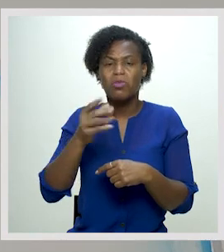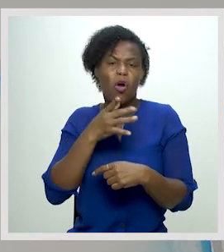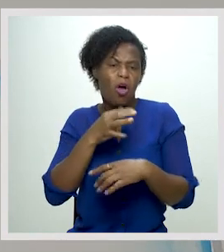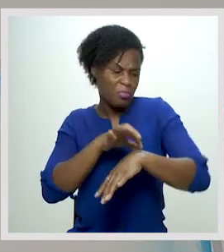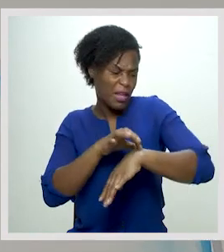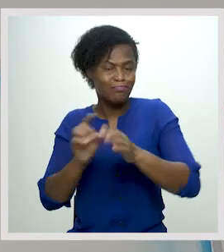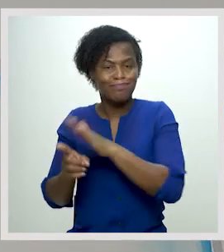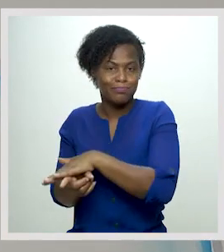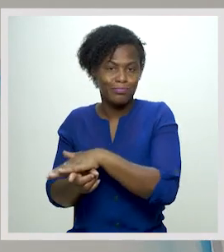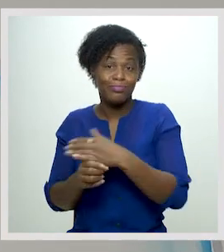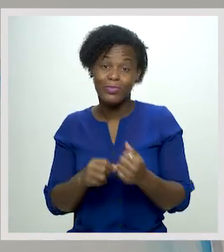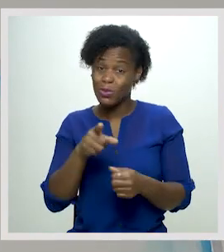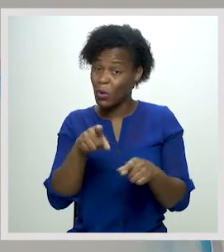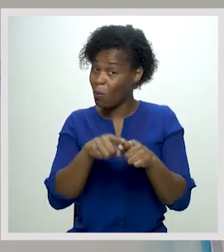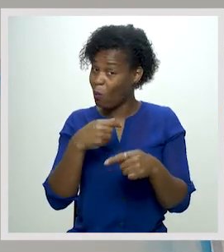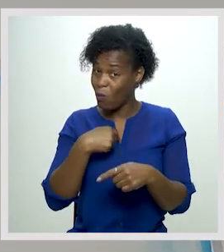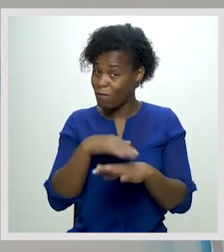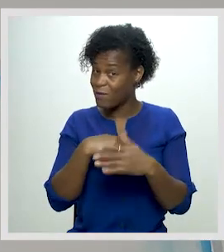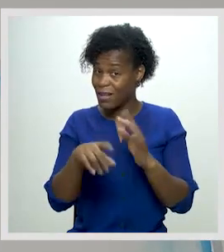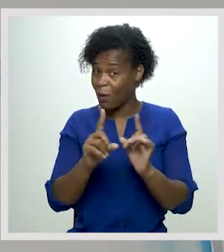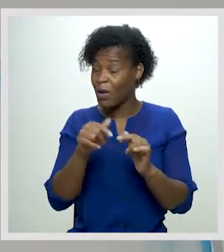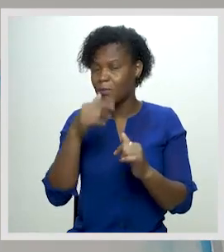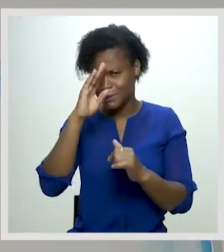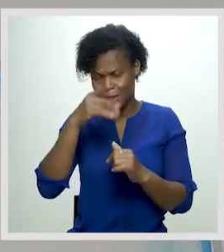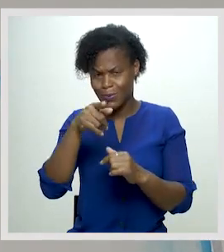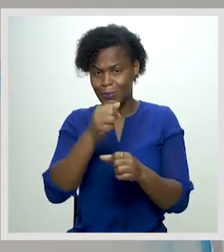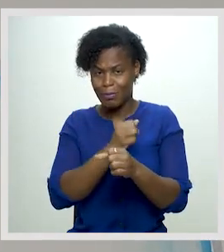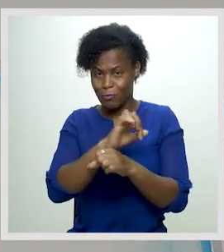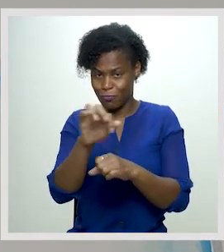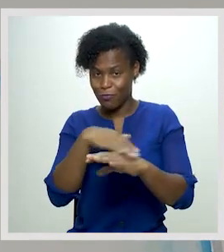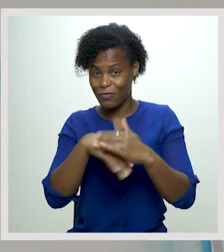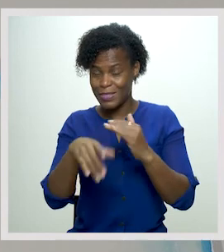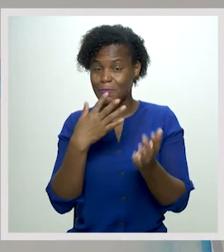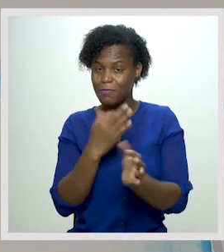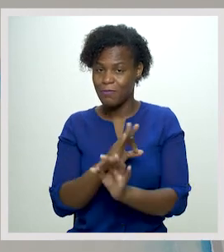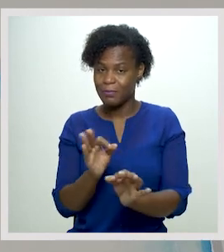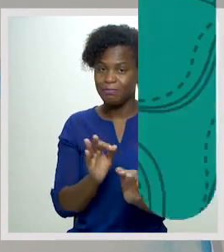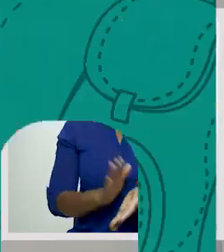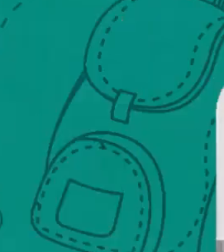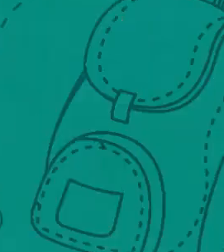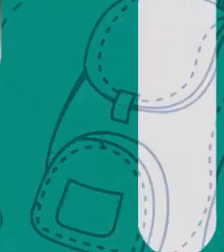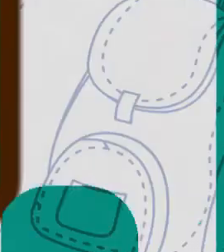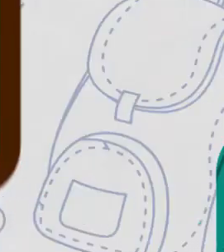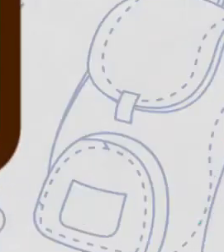Peut-être tu n'as pas fait comme moi, mais je sais que tu as réalisé ta tâche. Magnifique!